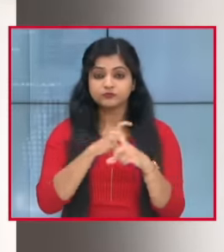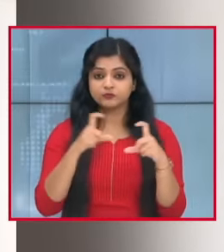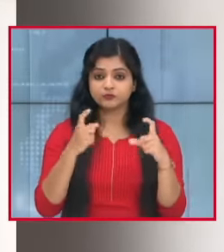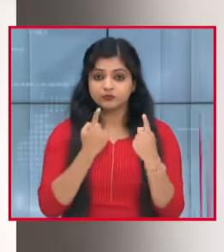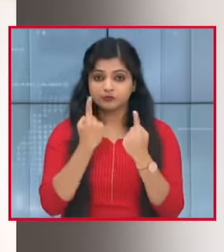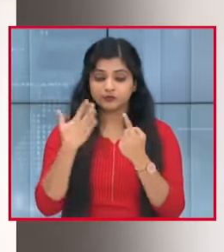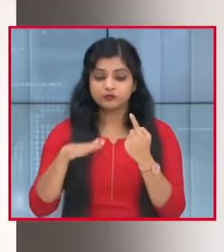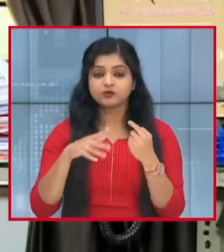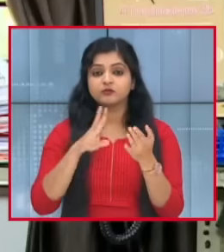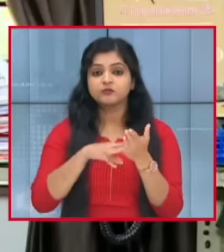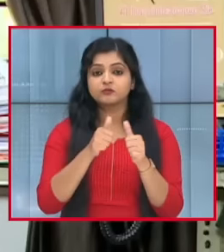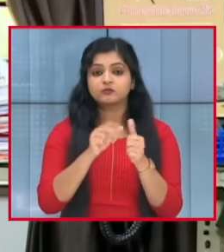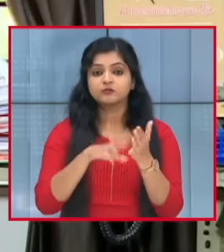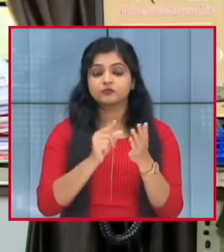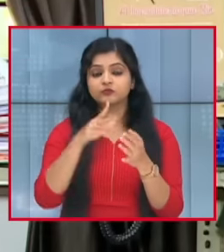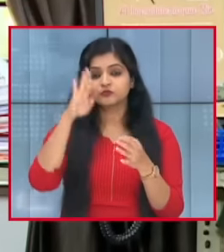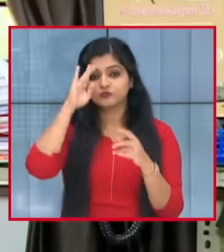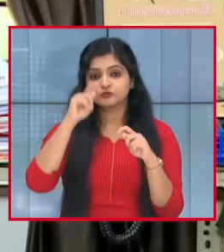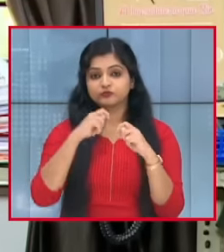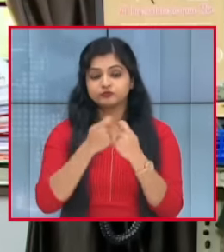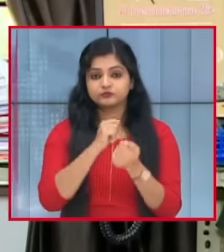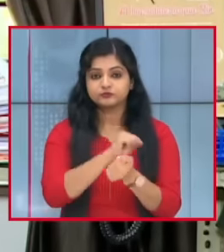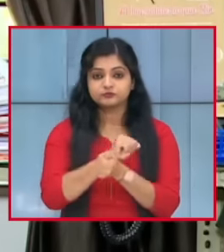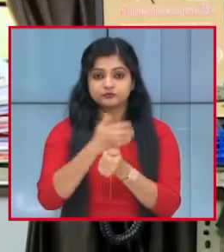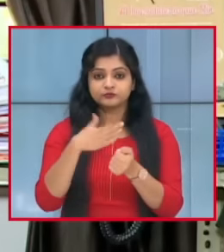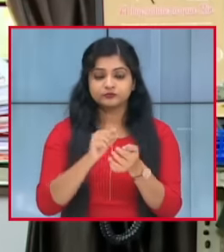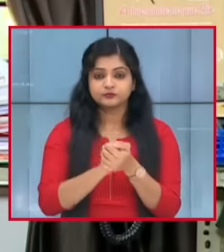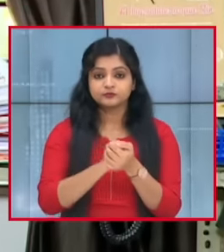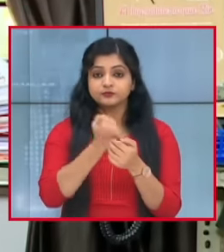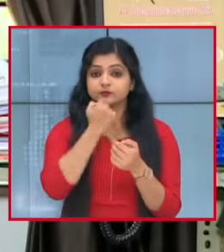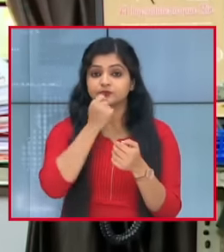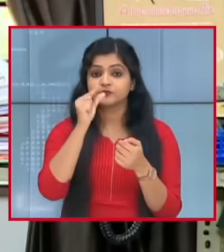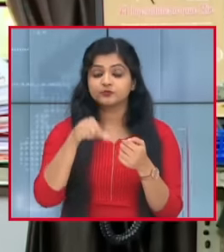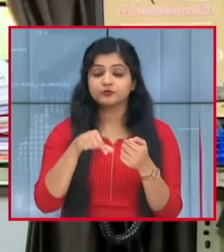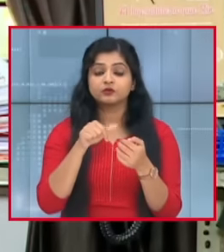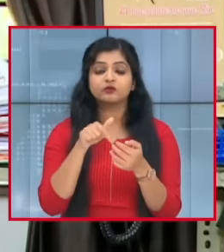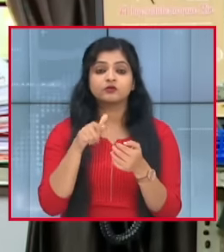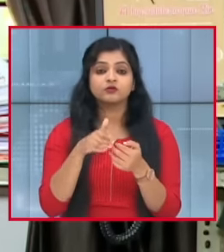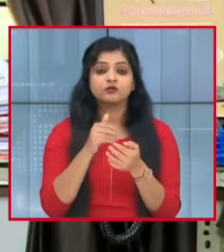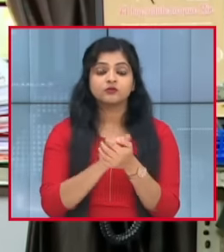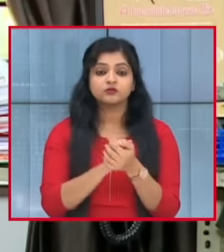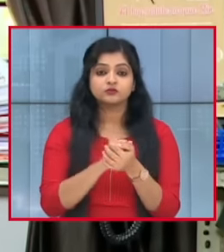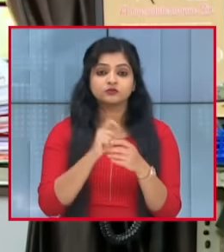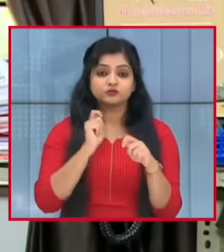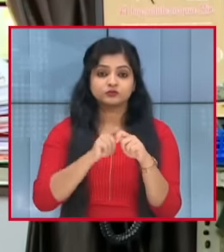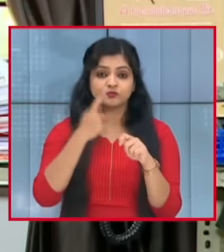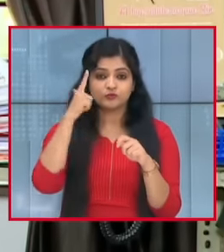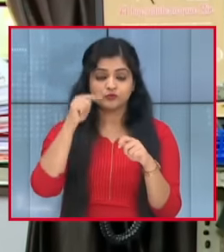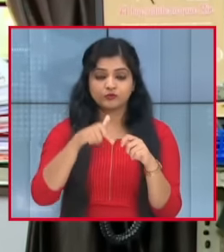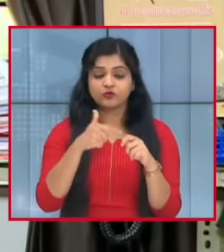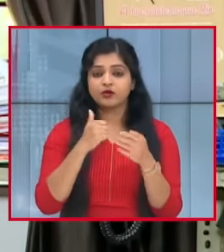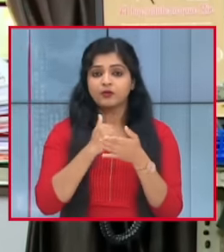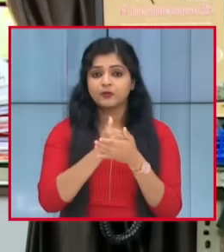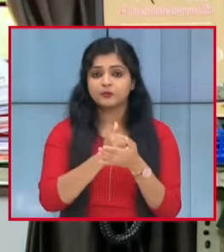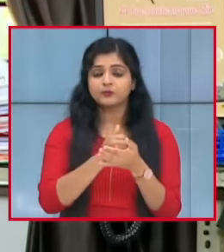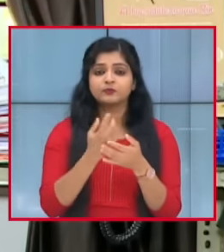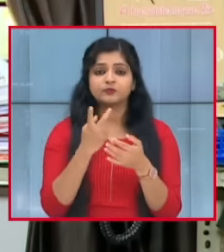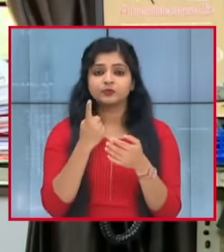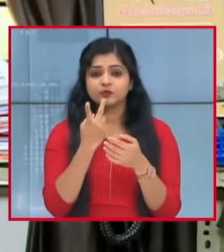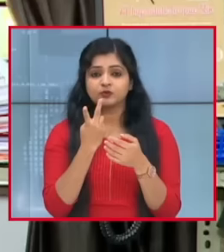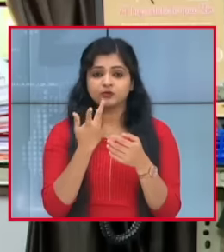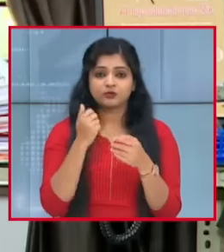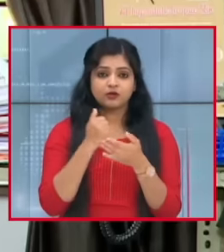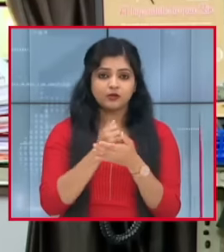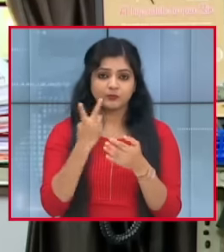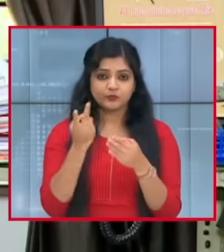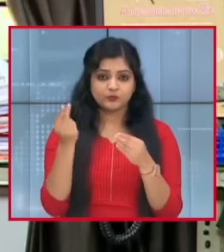പോലീസ് അറസ്റ്റ് ചെയ്തത്. പ്രതി ഒരാളാണുള്ളത്. ഈ വർക്ക് ചെയ്യുന്നതിന് അയാളുടെ കൂടെ 1-2 ആൾക്കാർ ഉണ്ടായിരുന്നു. അത് എല്ലാ ദിവസവും ഒന്നുമില്ലായിരുന്നു.